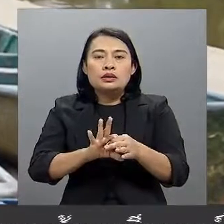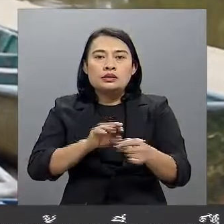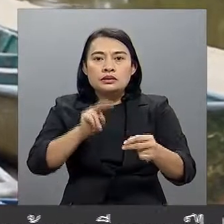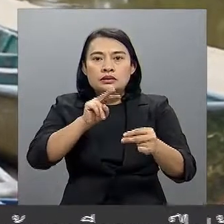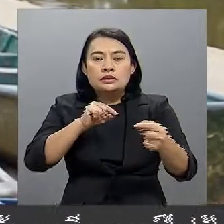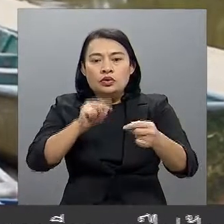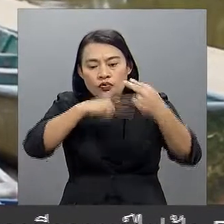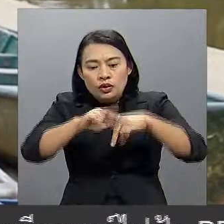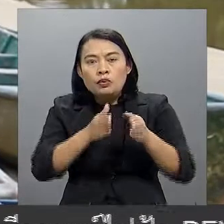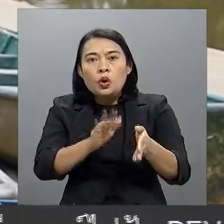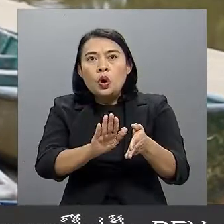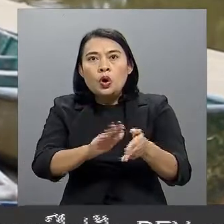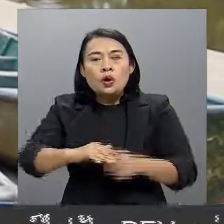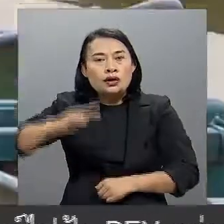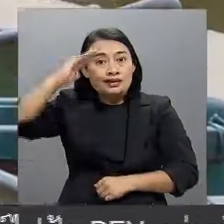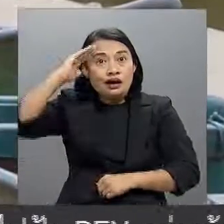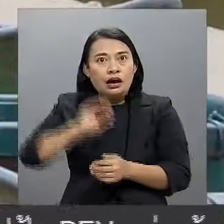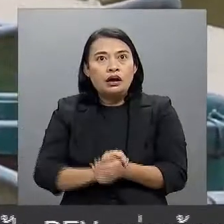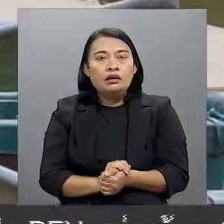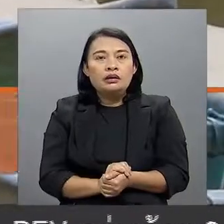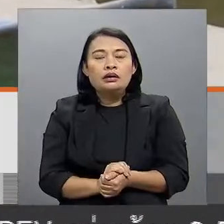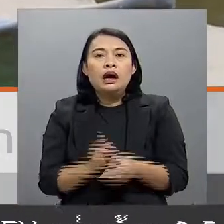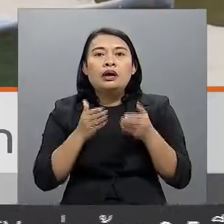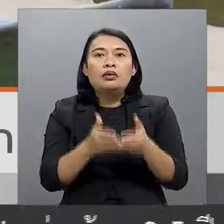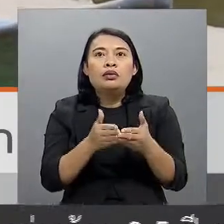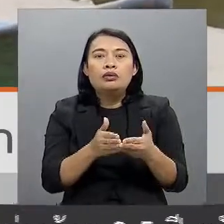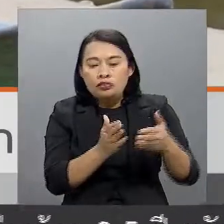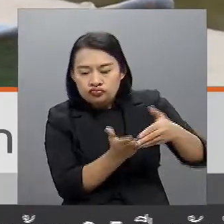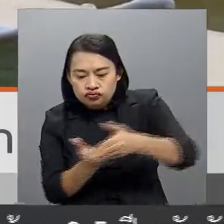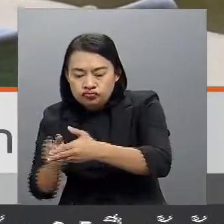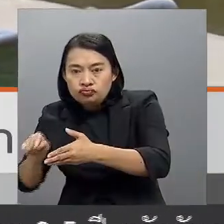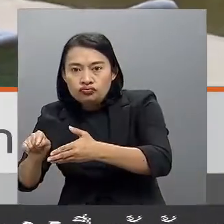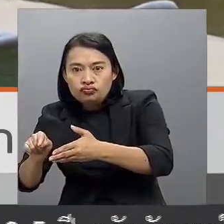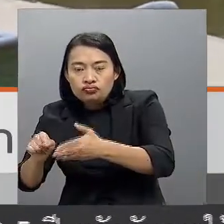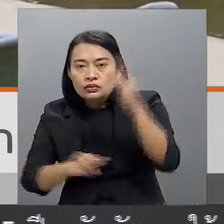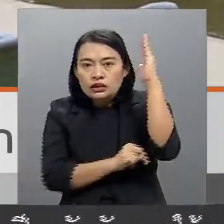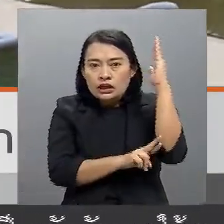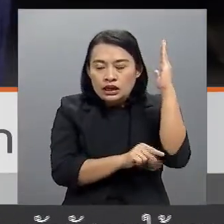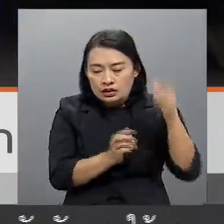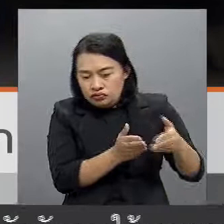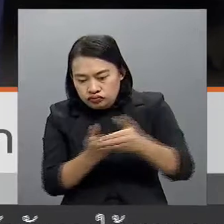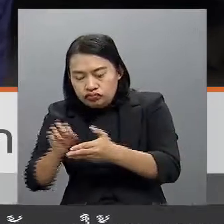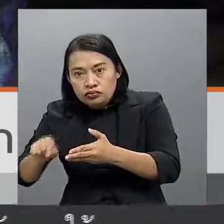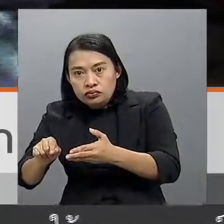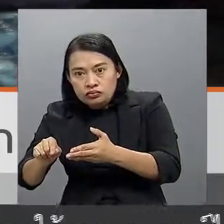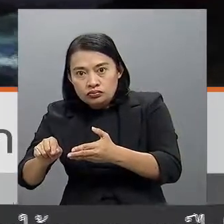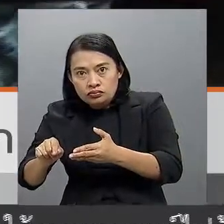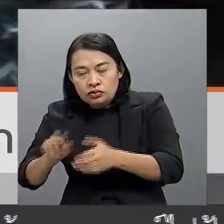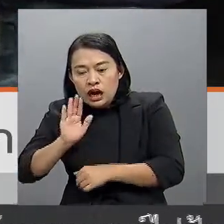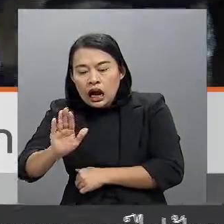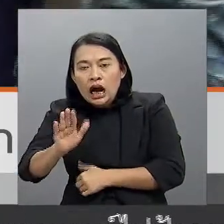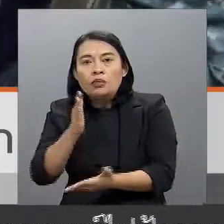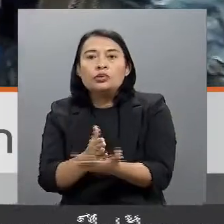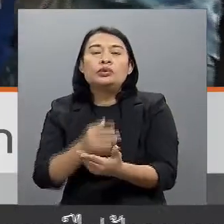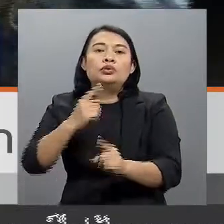และยกเรือชาวบ้านที่ใช้คำฝากในแม่น้ำสุไหงโกลกจังหวัดนราธิวาสขึ้นบนฝั่งไม่ให้ชาวบ้านใช้เรือชั่วคราวเพื่อป้องกัน